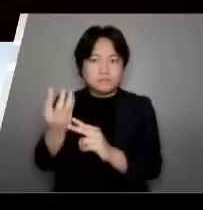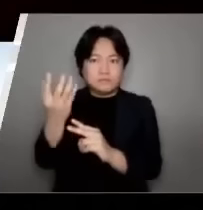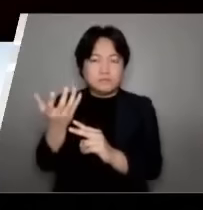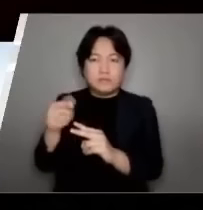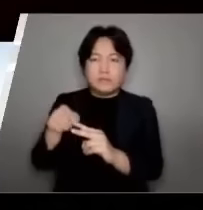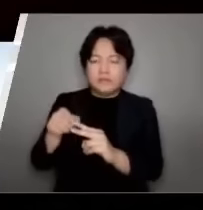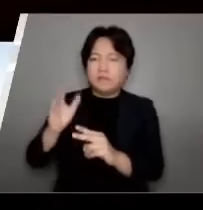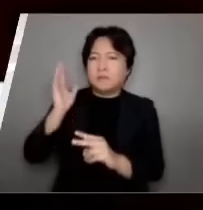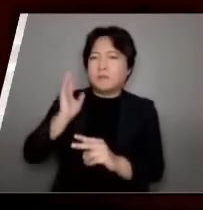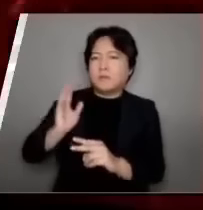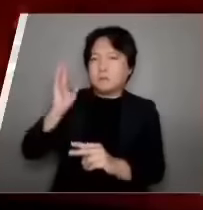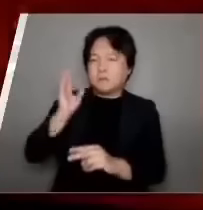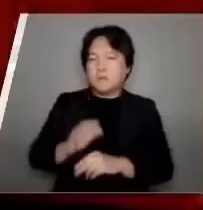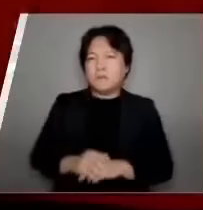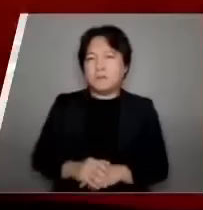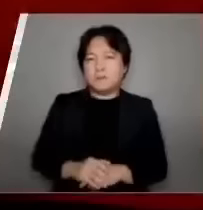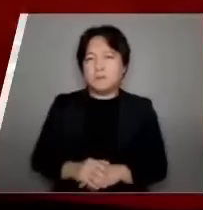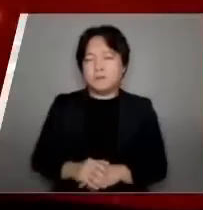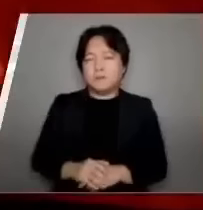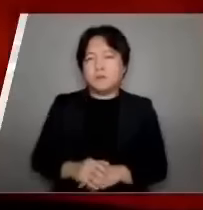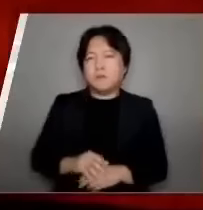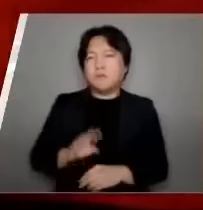noong 425 BC.